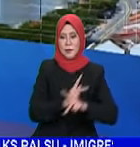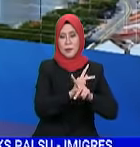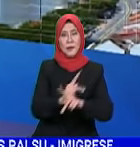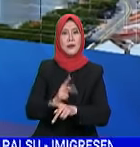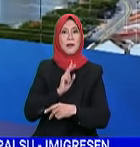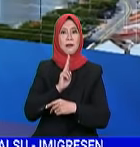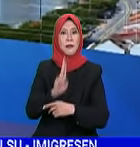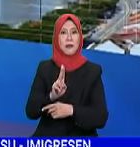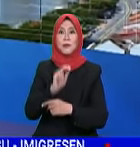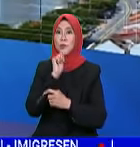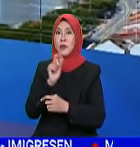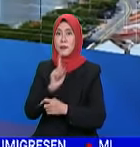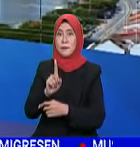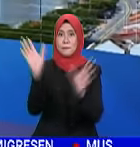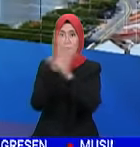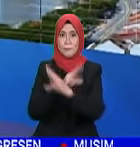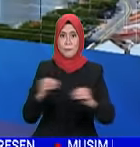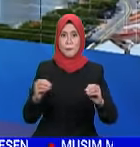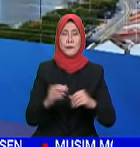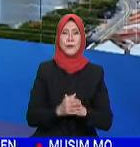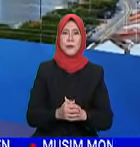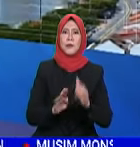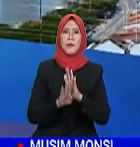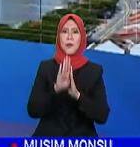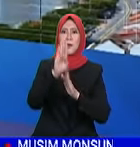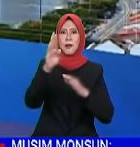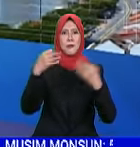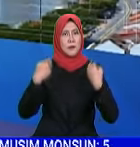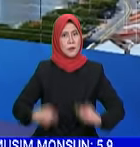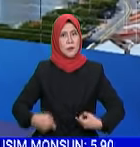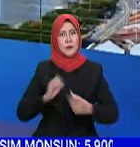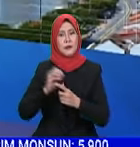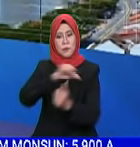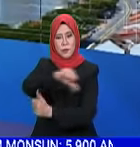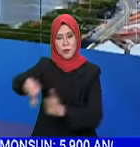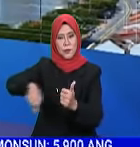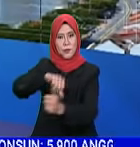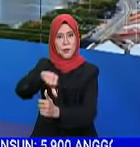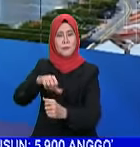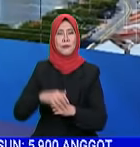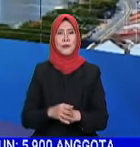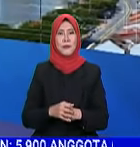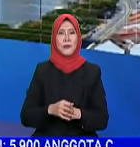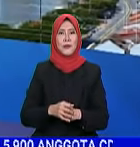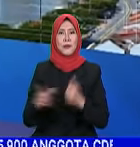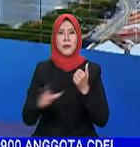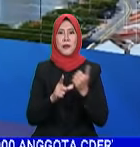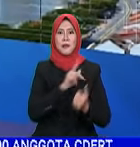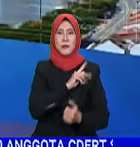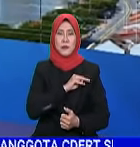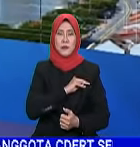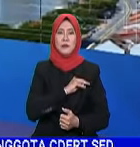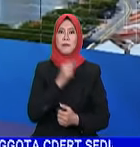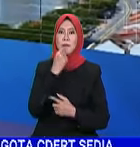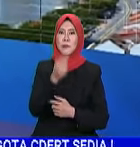Agama Bukan Islam di Sarawak sama ada dari segi pembangunan fizikal mahupun sosial. Timbalan Ketua Menteri merangkap Menteri